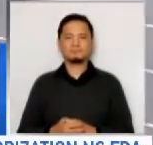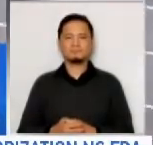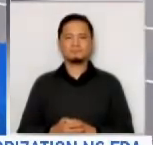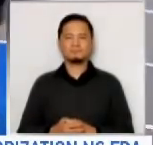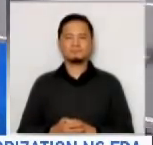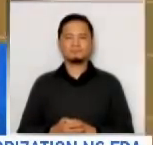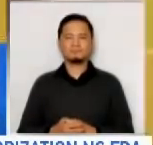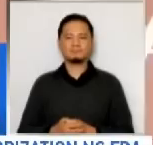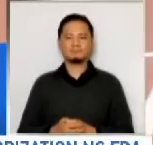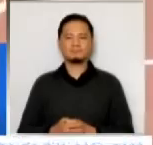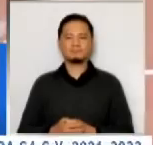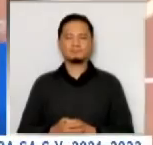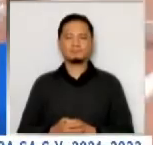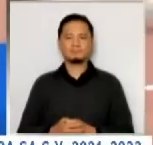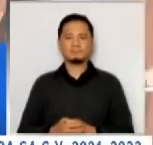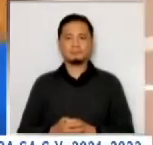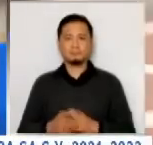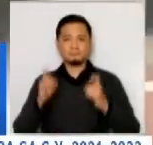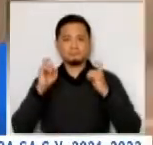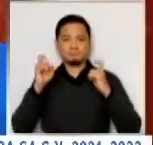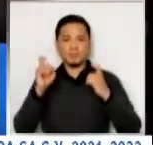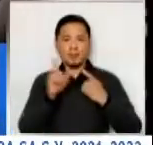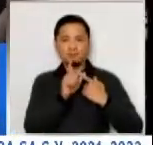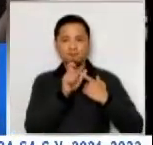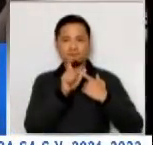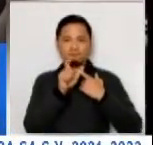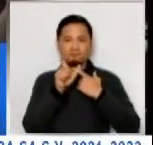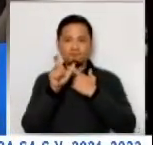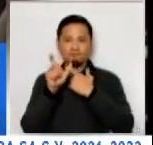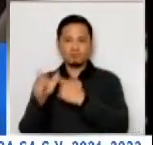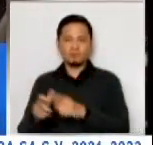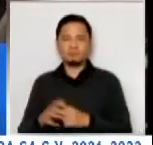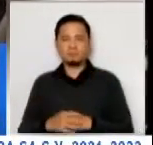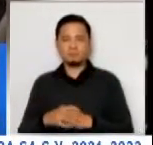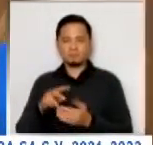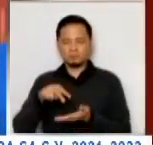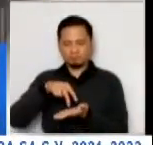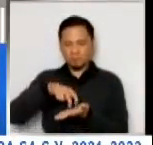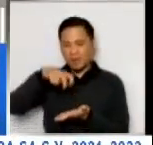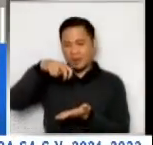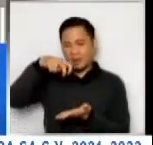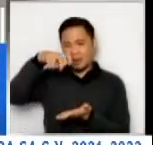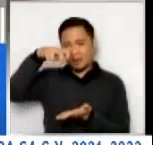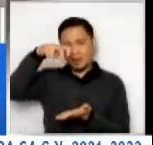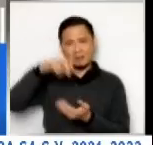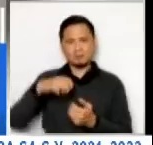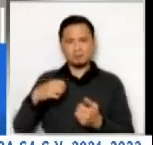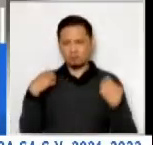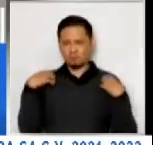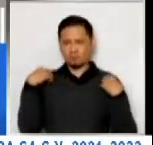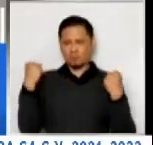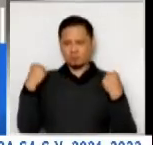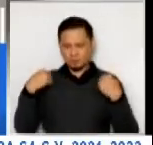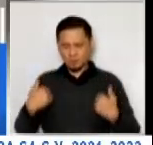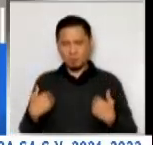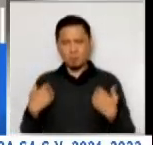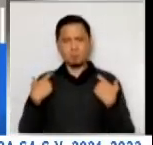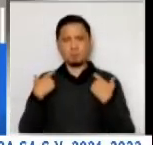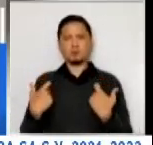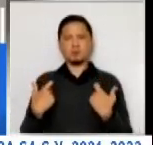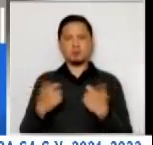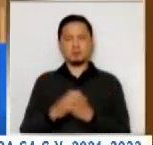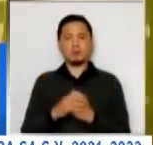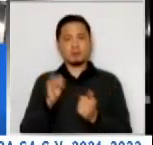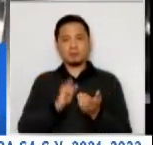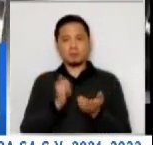Bilis ng takbo, taas ng talon, at lakas ng katawan. Ito ang mga katangian ng isang track